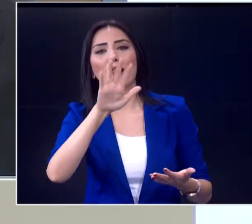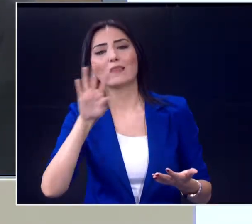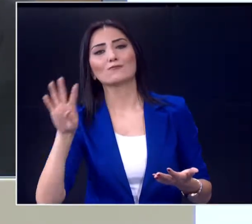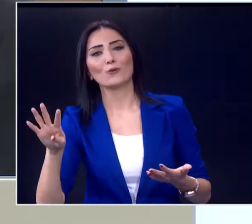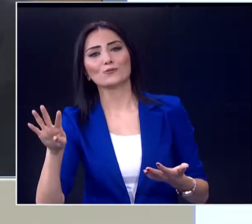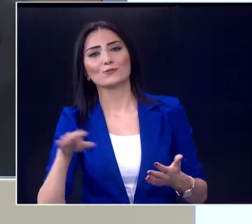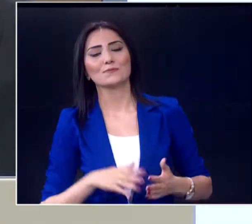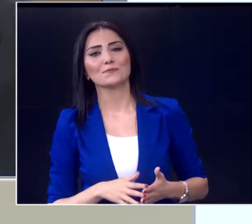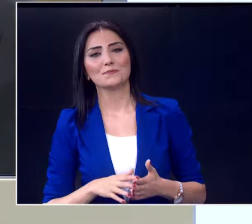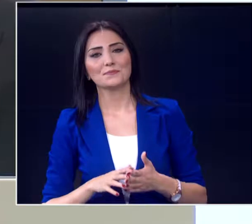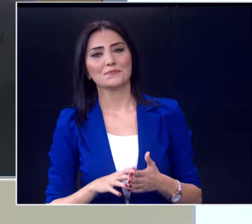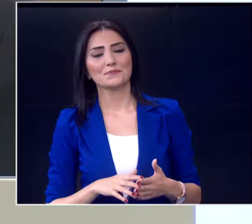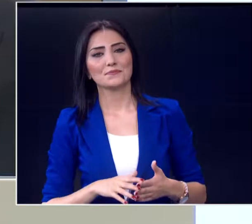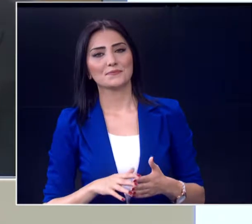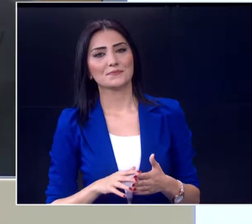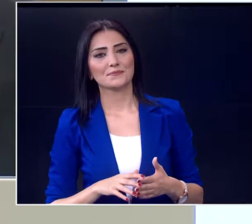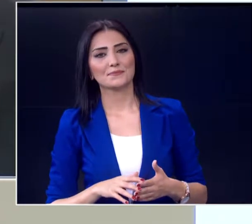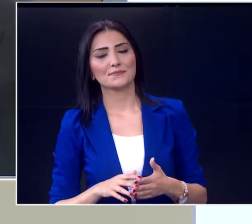447.854.